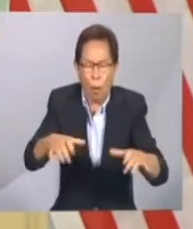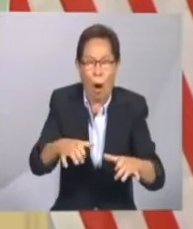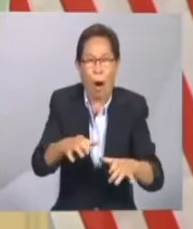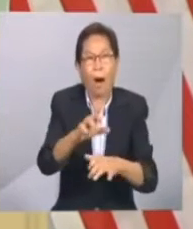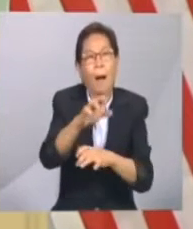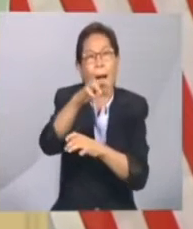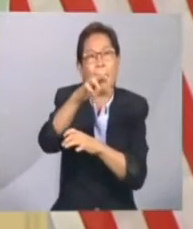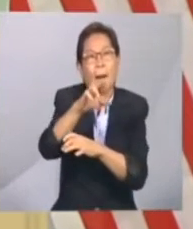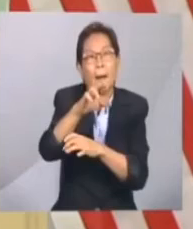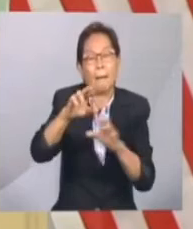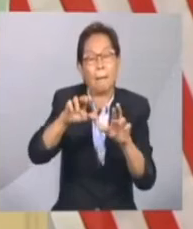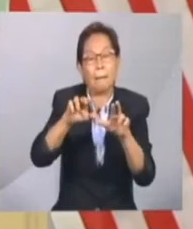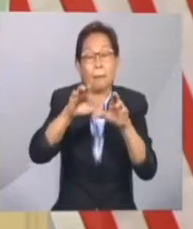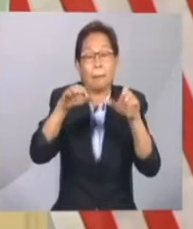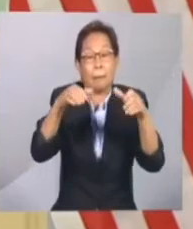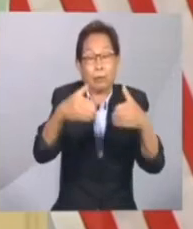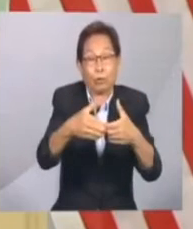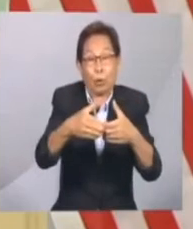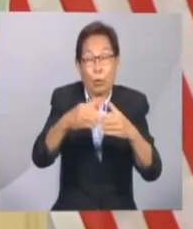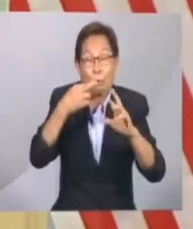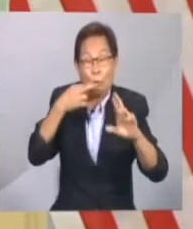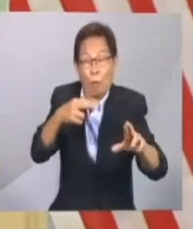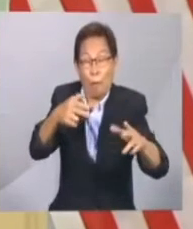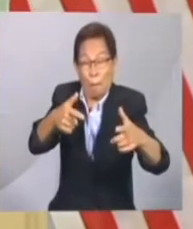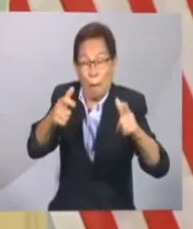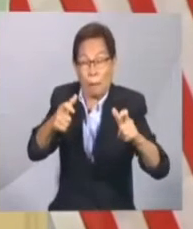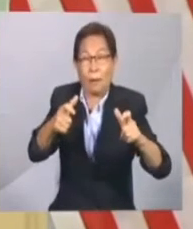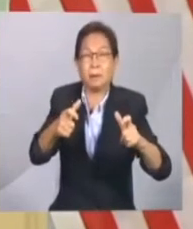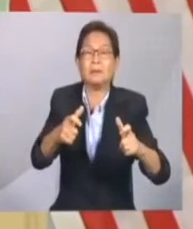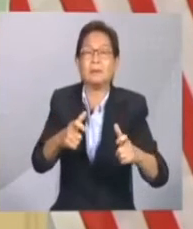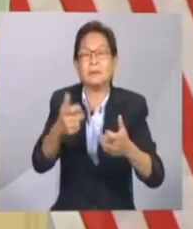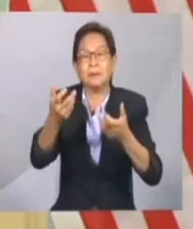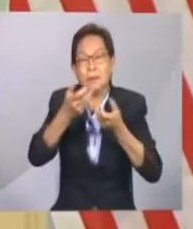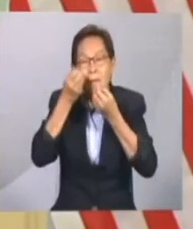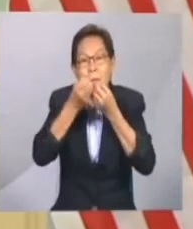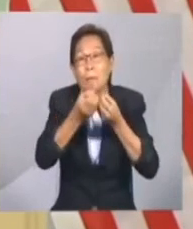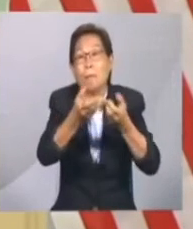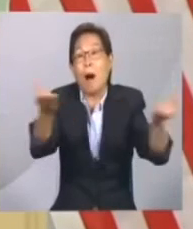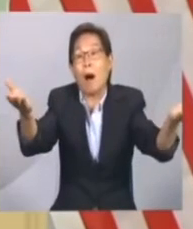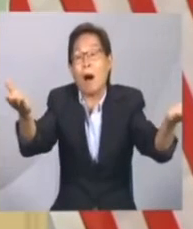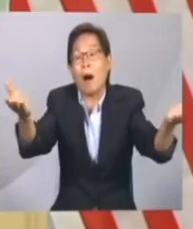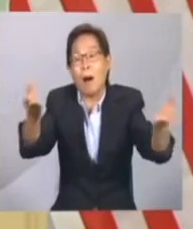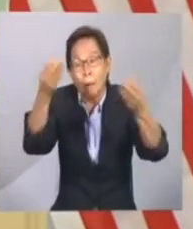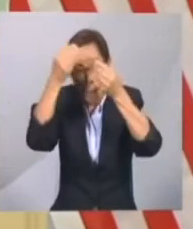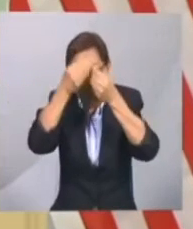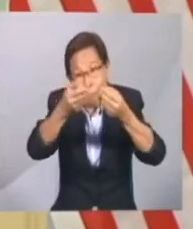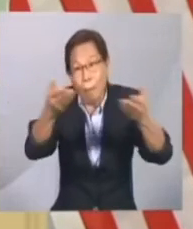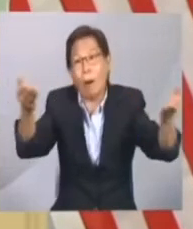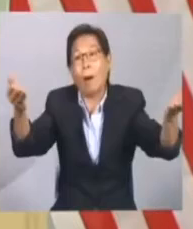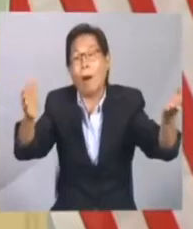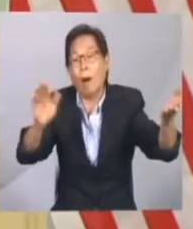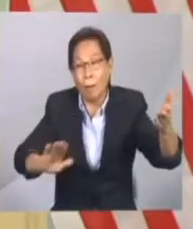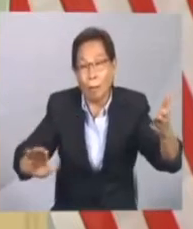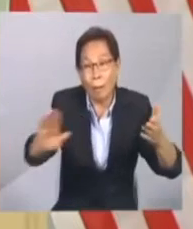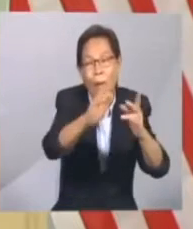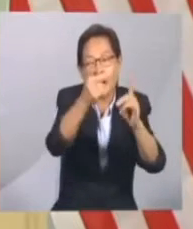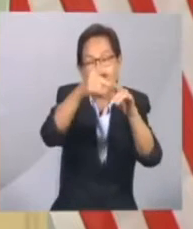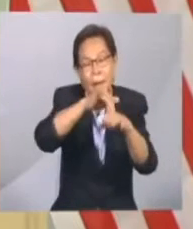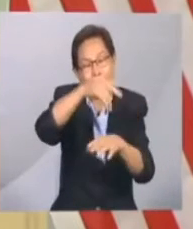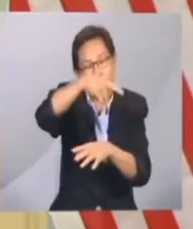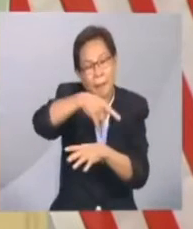Respons Pantas. Salurkanlah maklumat anda, tuan-tuan dan puan-puan, kepada